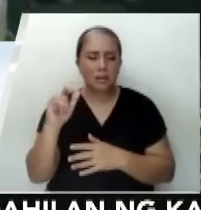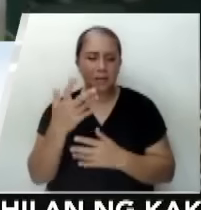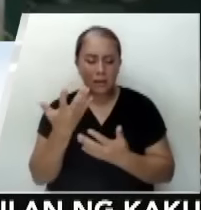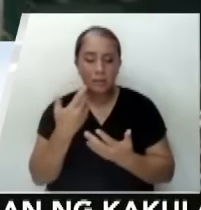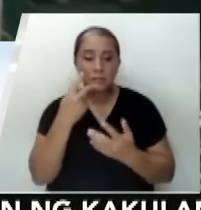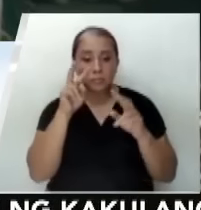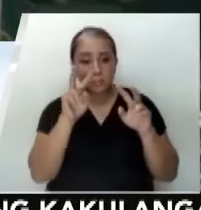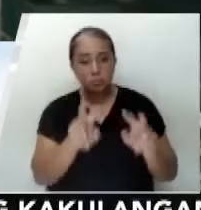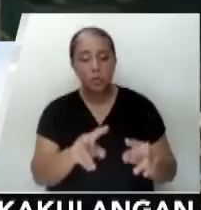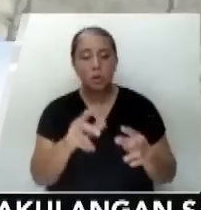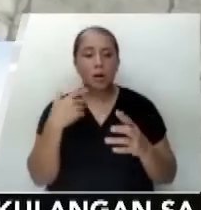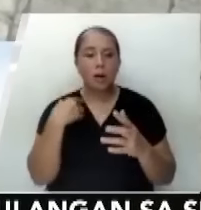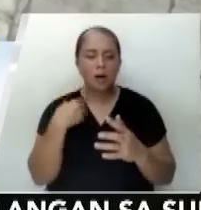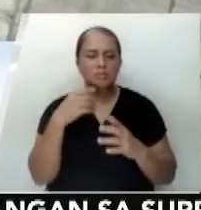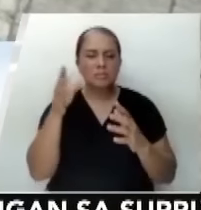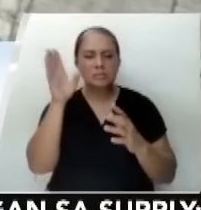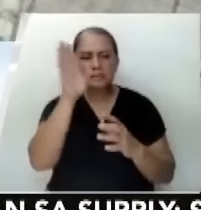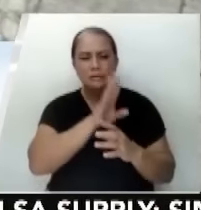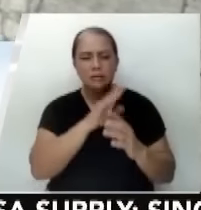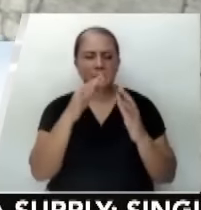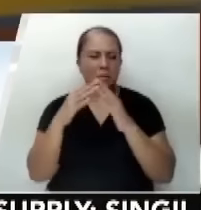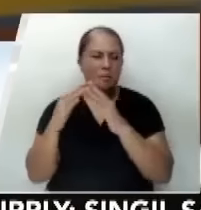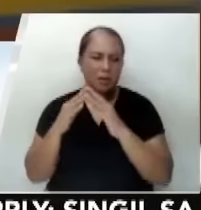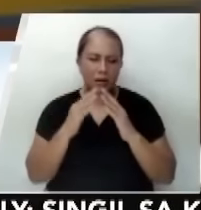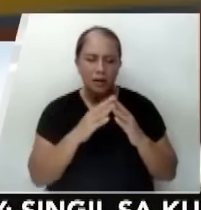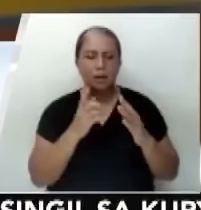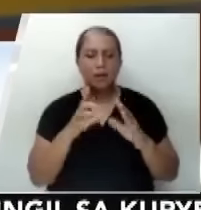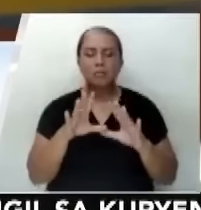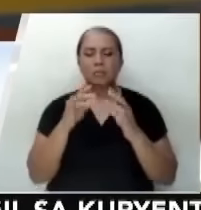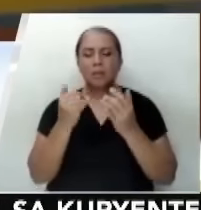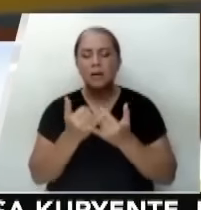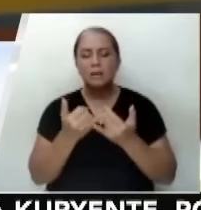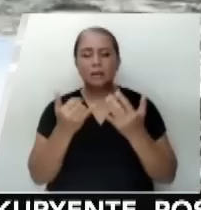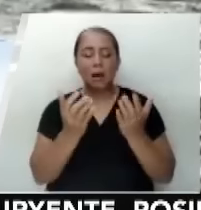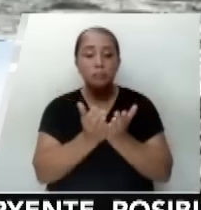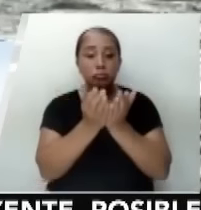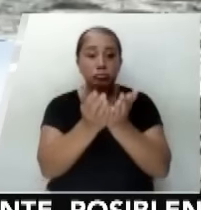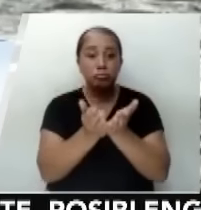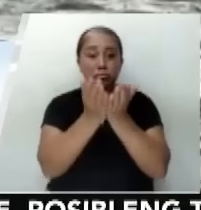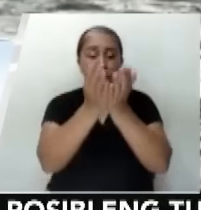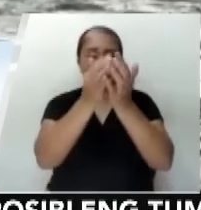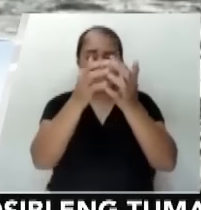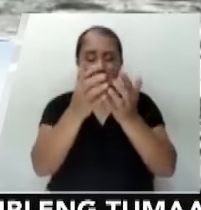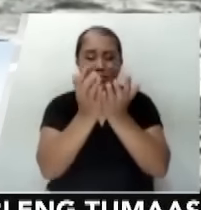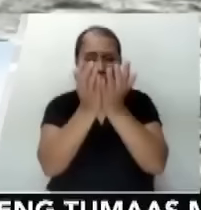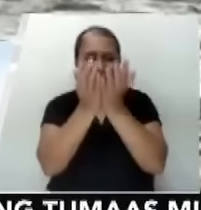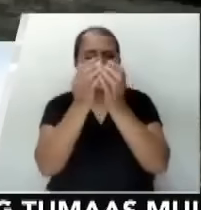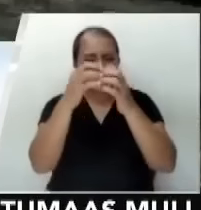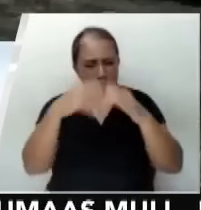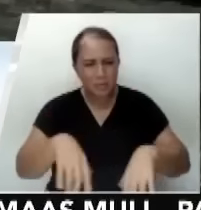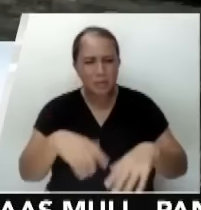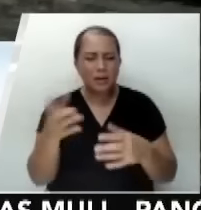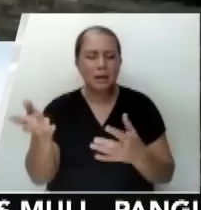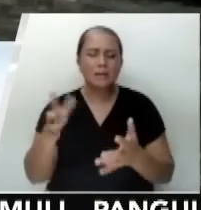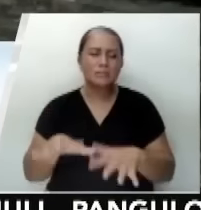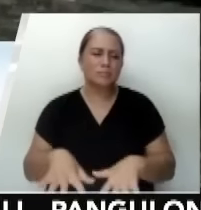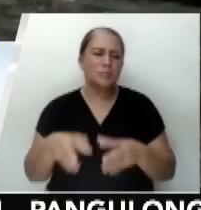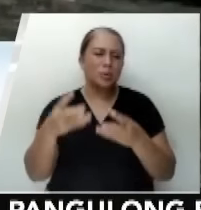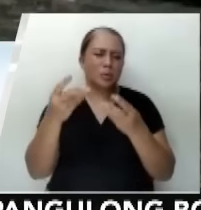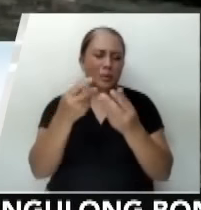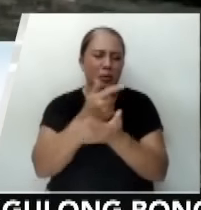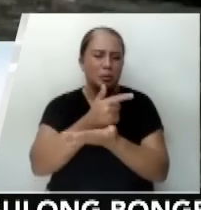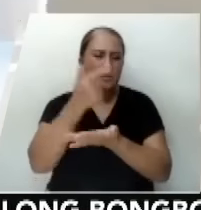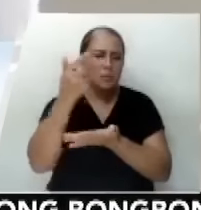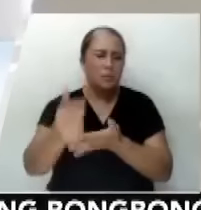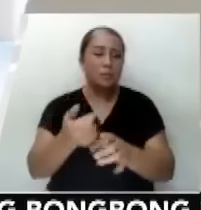ang mga sirasirang bahay, mga bangkang winasak ng malalakas na alon at ang tambak ng basura mula sa dagat.